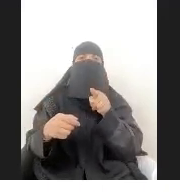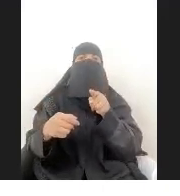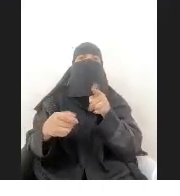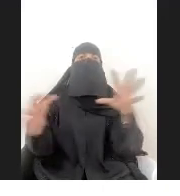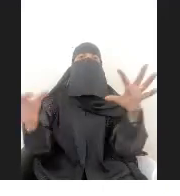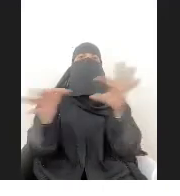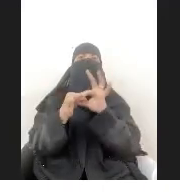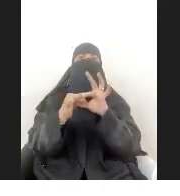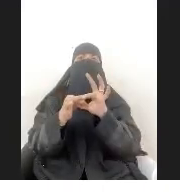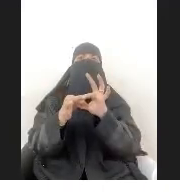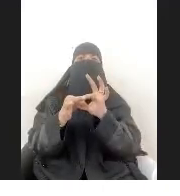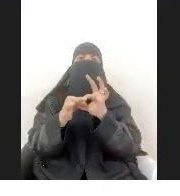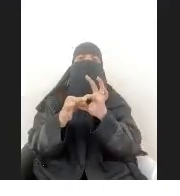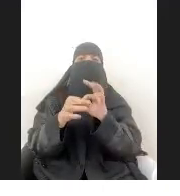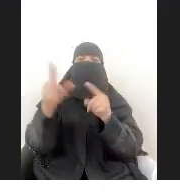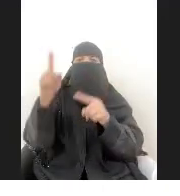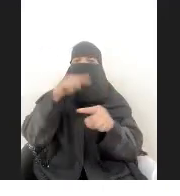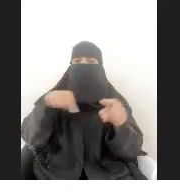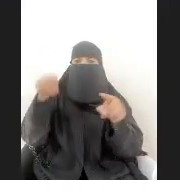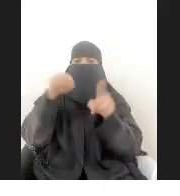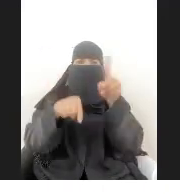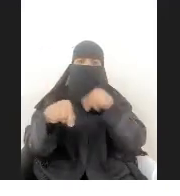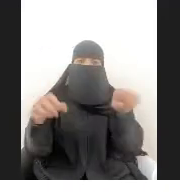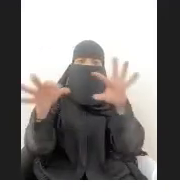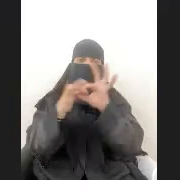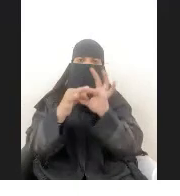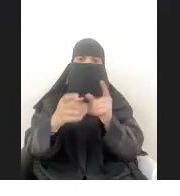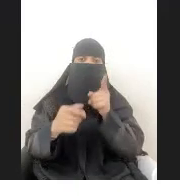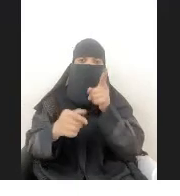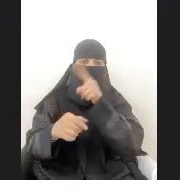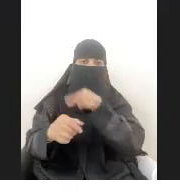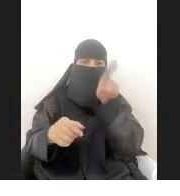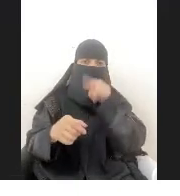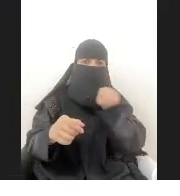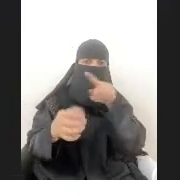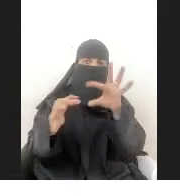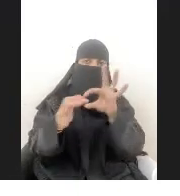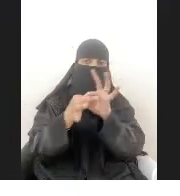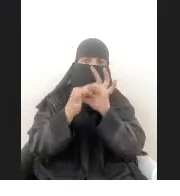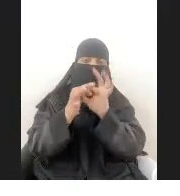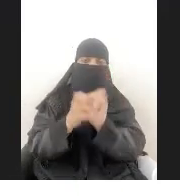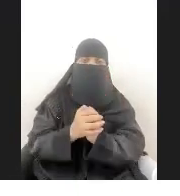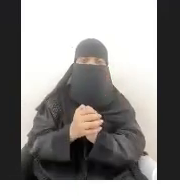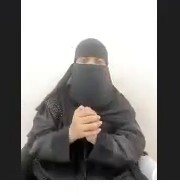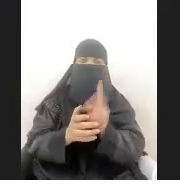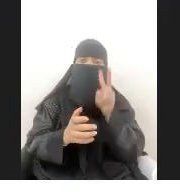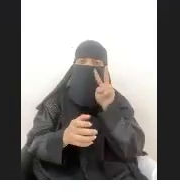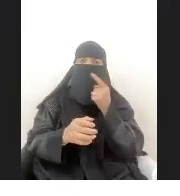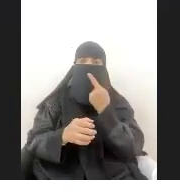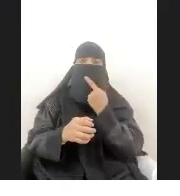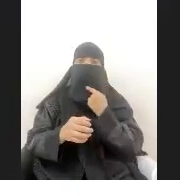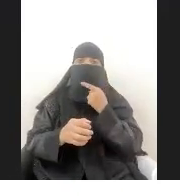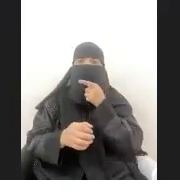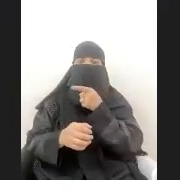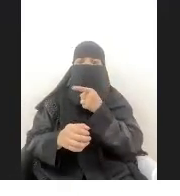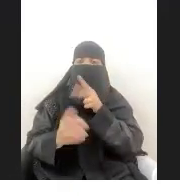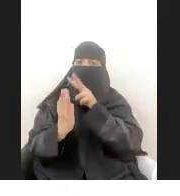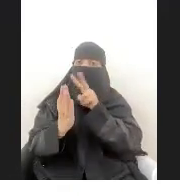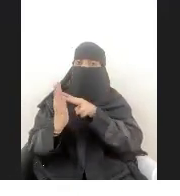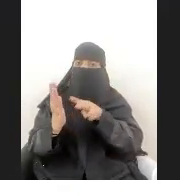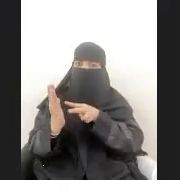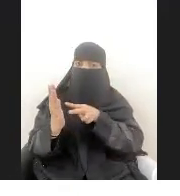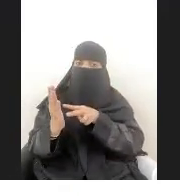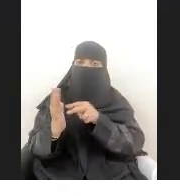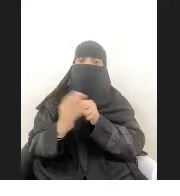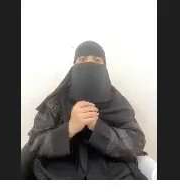مثلا تبدأ بweekly reading، حطتها في المنصة الشيء اللي تبغاهم يقرؤوه. بعدين في الكلاس كان عبارة